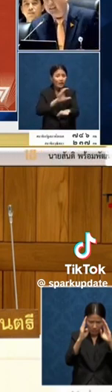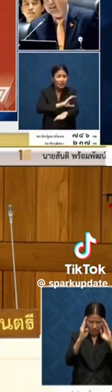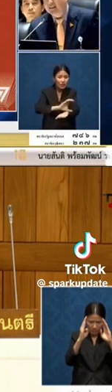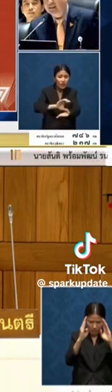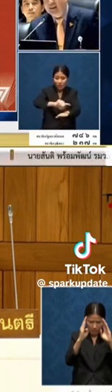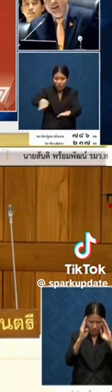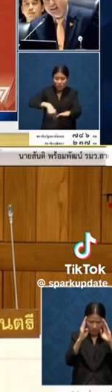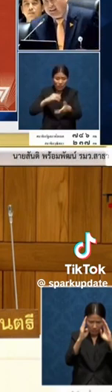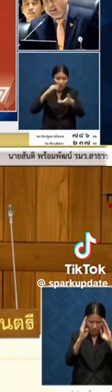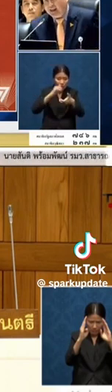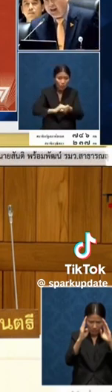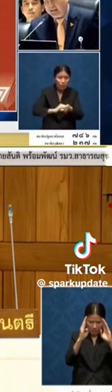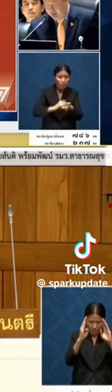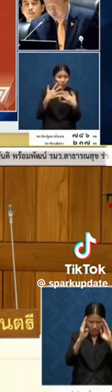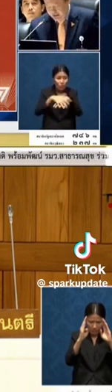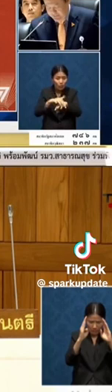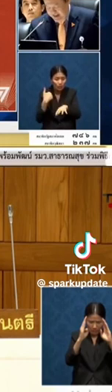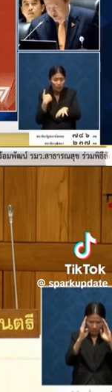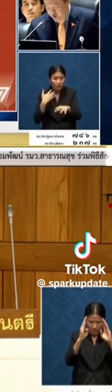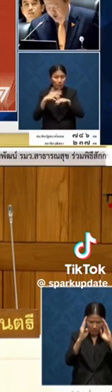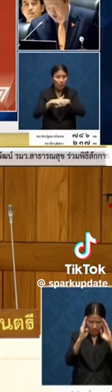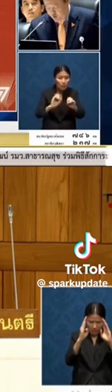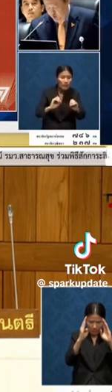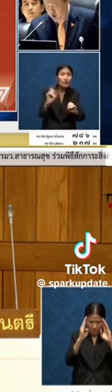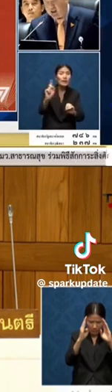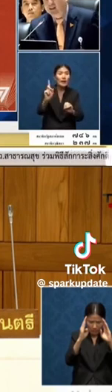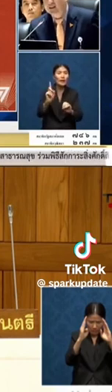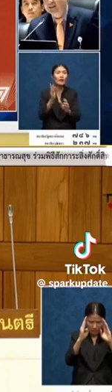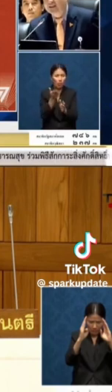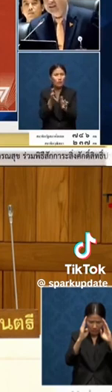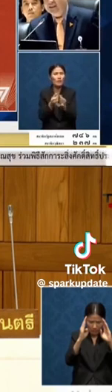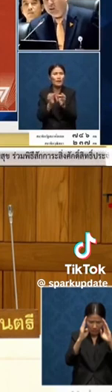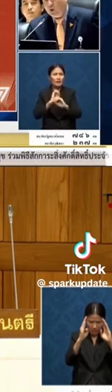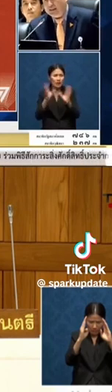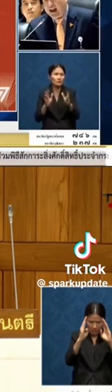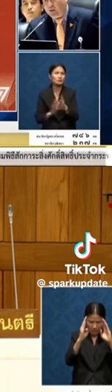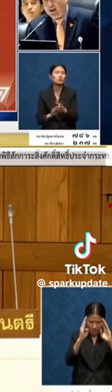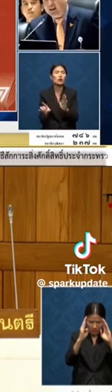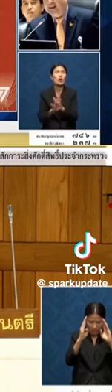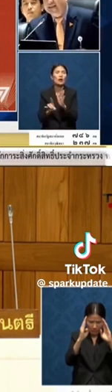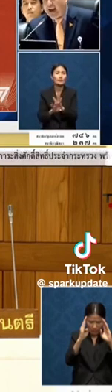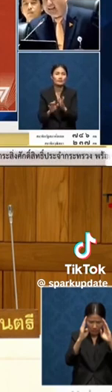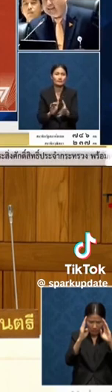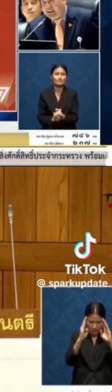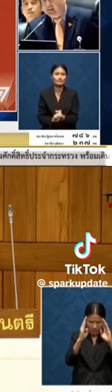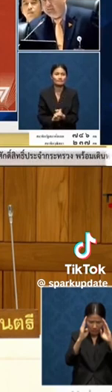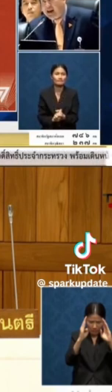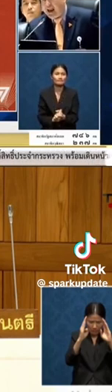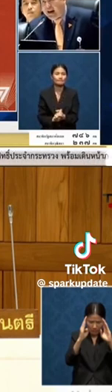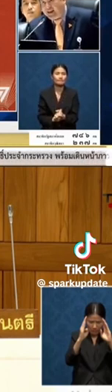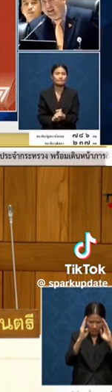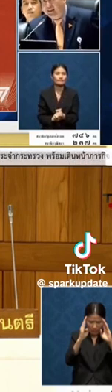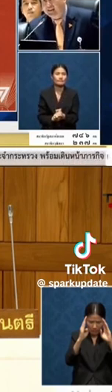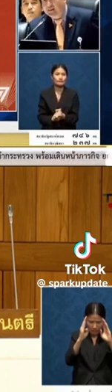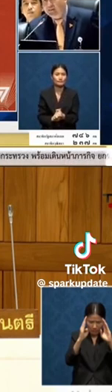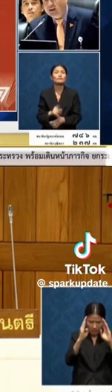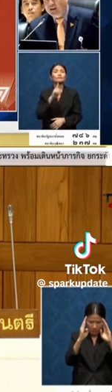ชัดและที่สำคัญที่สุดที่ประชาชนรอดูอยู่ก็คือที่ท่านโฆษณาไว้เนี่ยจะเสร็จเมื่อ